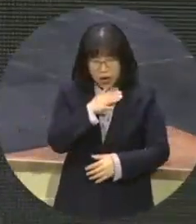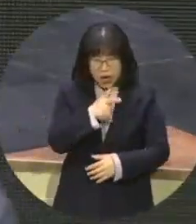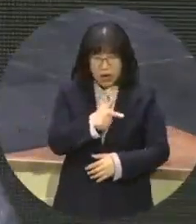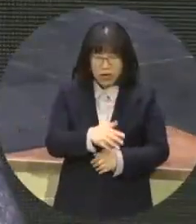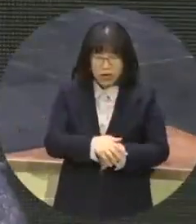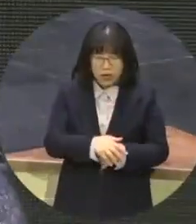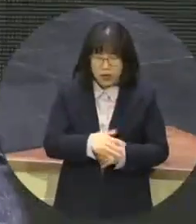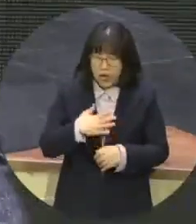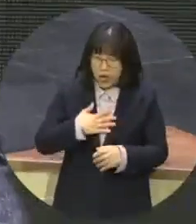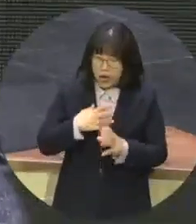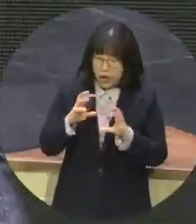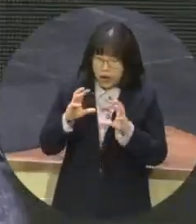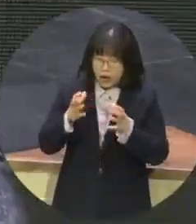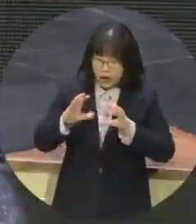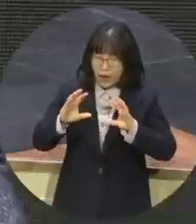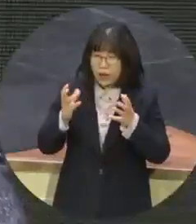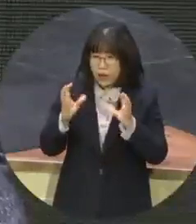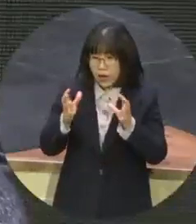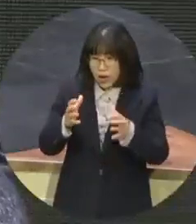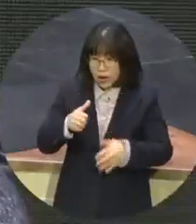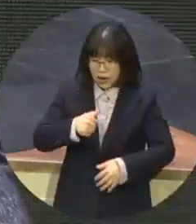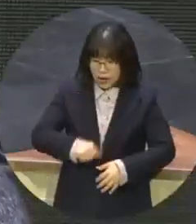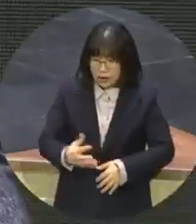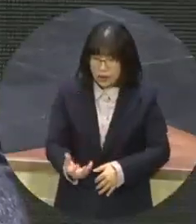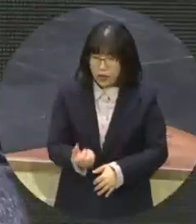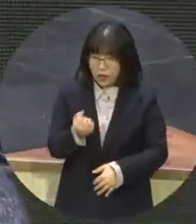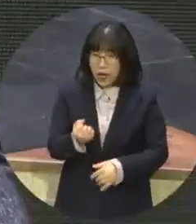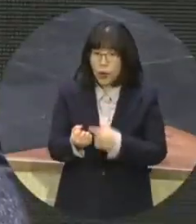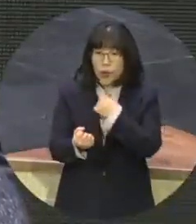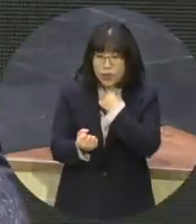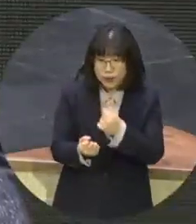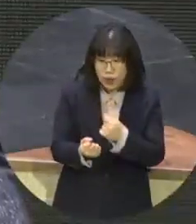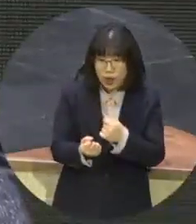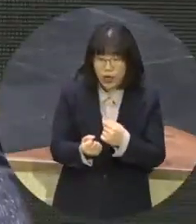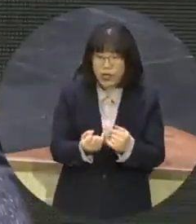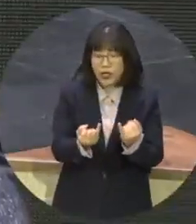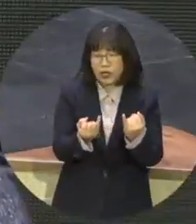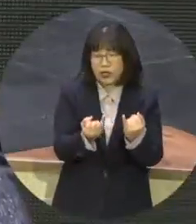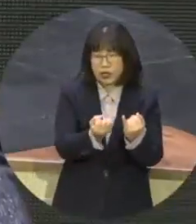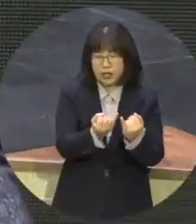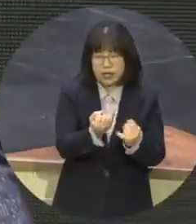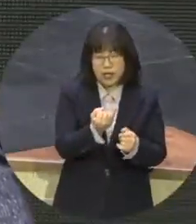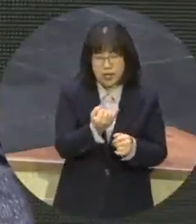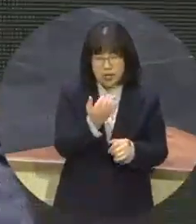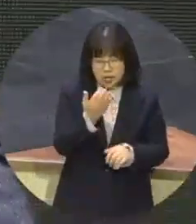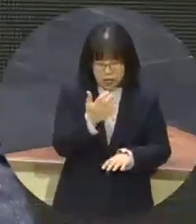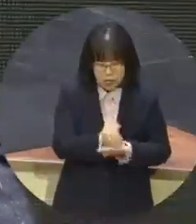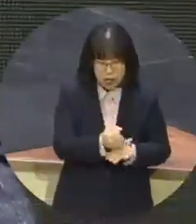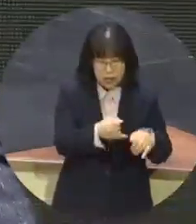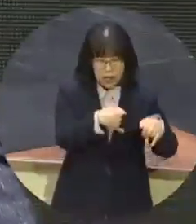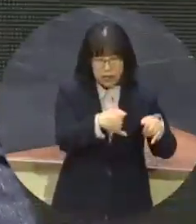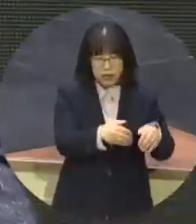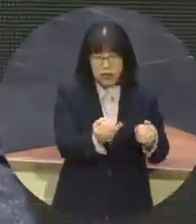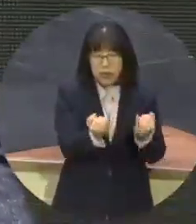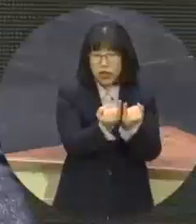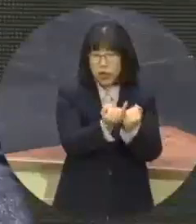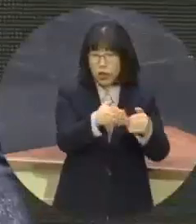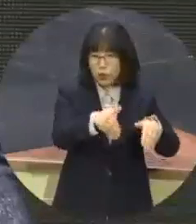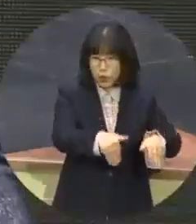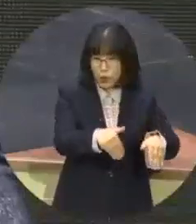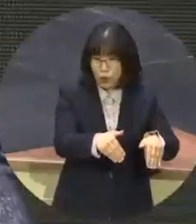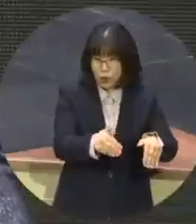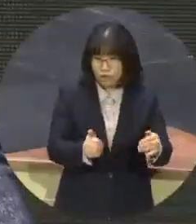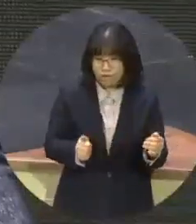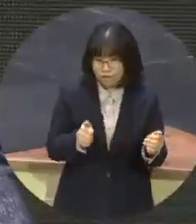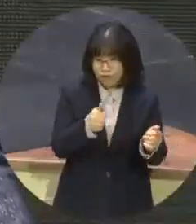얻을 궁리를 한 것입니다. 어떻게 하면 자식을 얻을까? 그것이 사례 여종인 하가를 통해서 자녀 얻는 것. 그